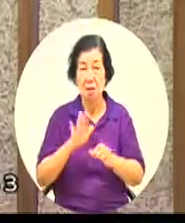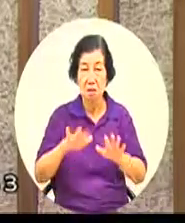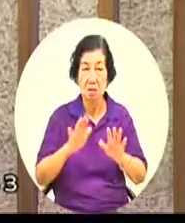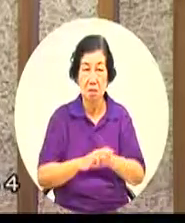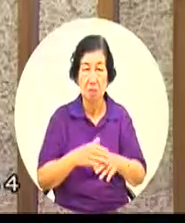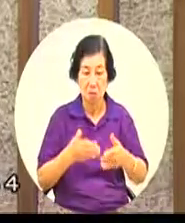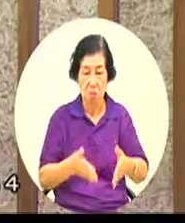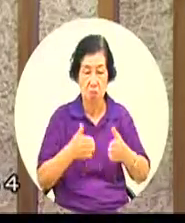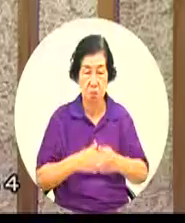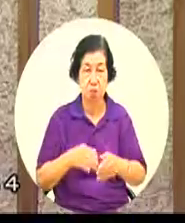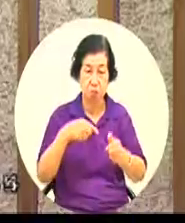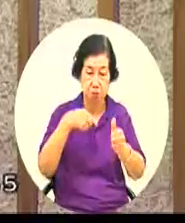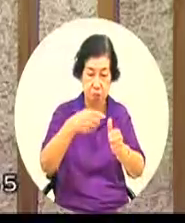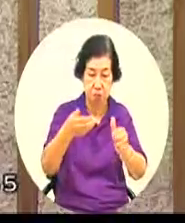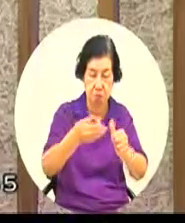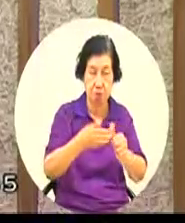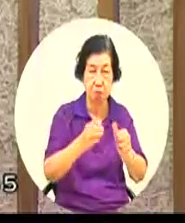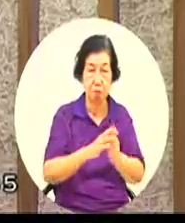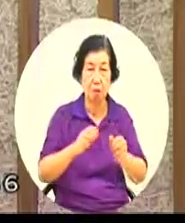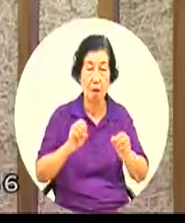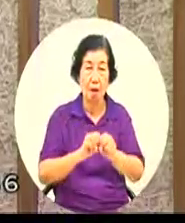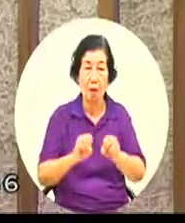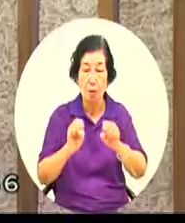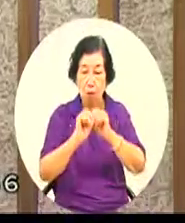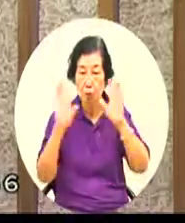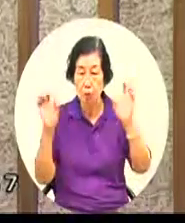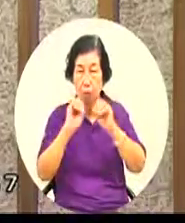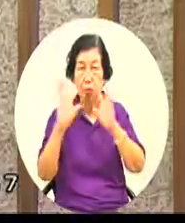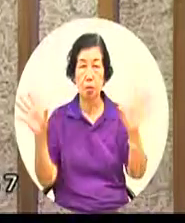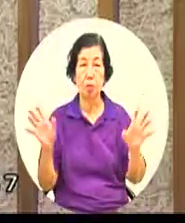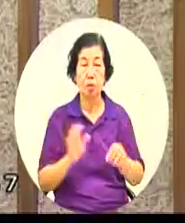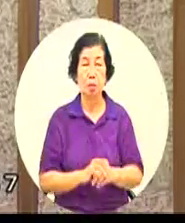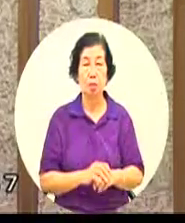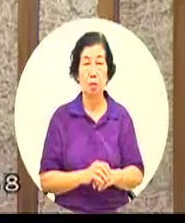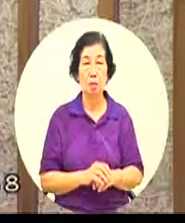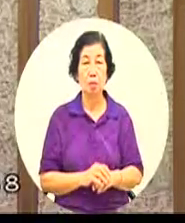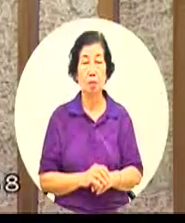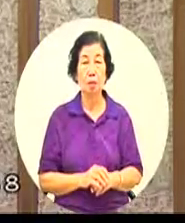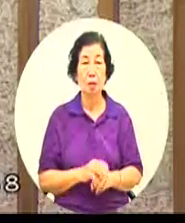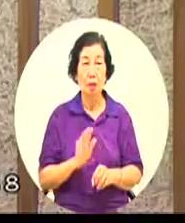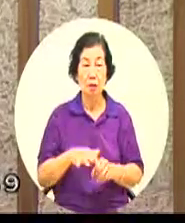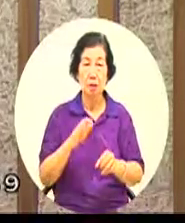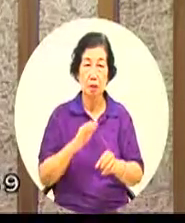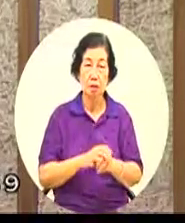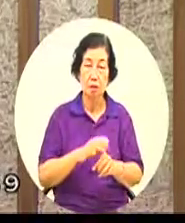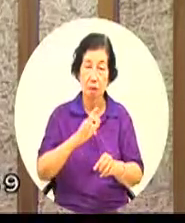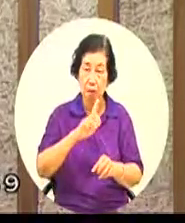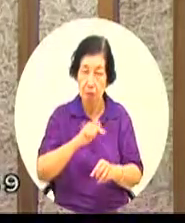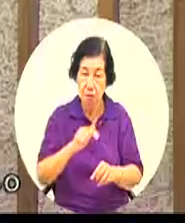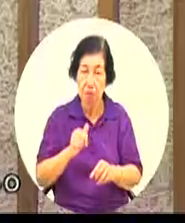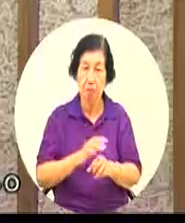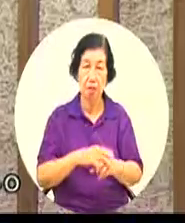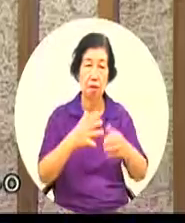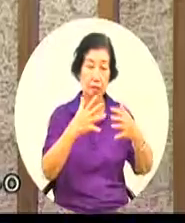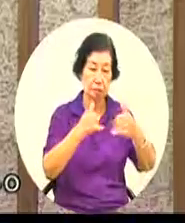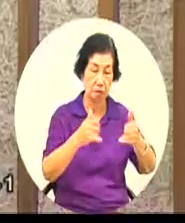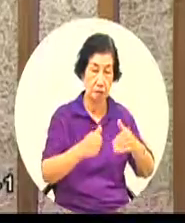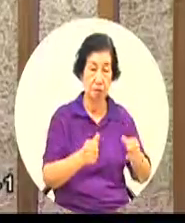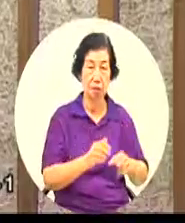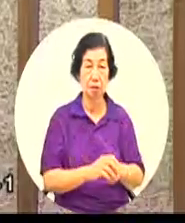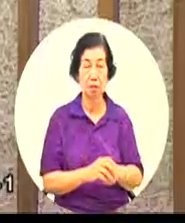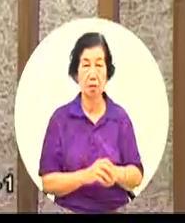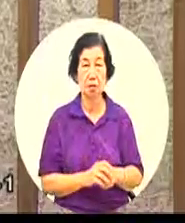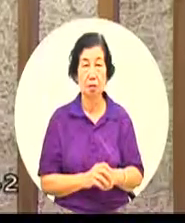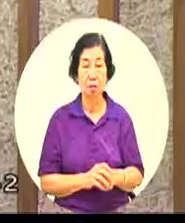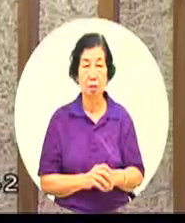实跟议员报告， 只有教育宣导吗？ 教育宣导，我们对教师跟学生，尤其是学生，我们特别